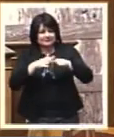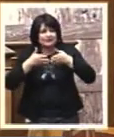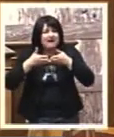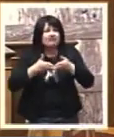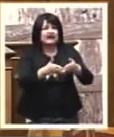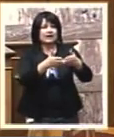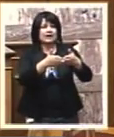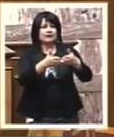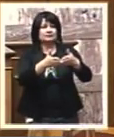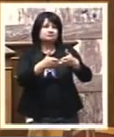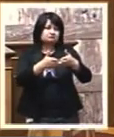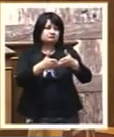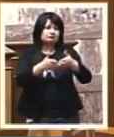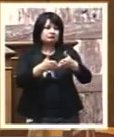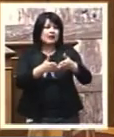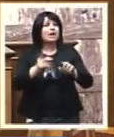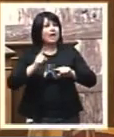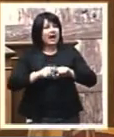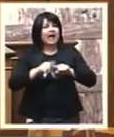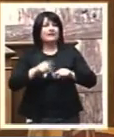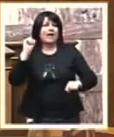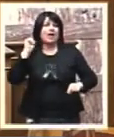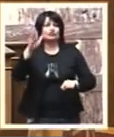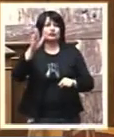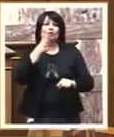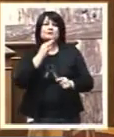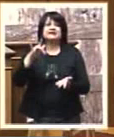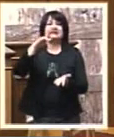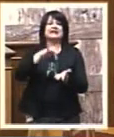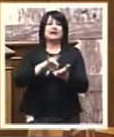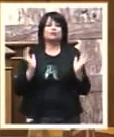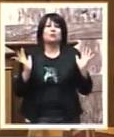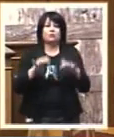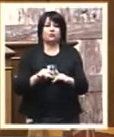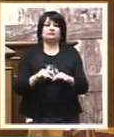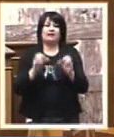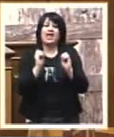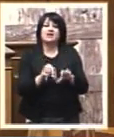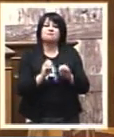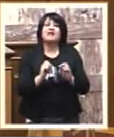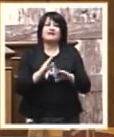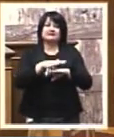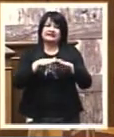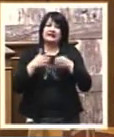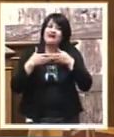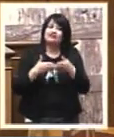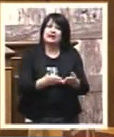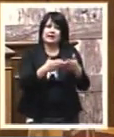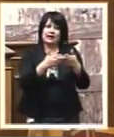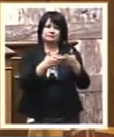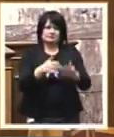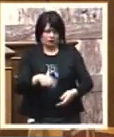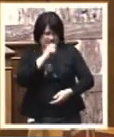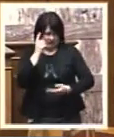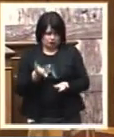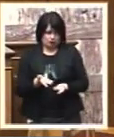Ελλάδα να γίνει διεθνές κέντρο ναυτιλιακής εκπαίδευσης. Είναι δύσκολο αυτό να το φανταστούμε, όταν εμείς